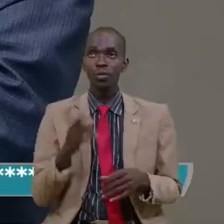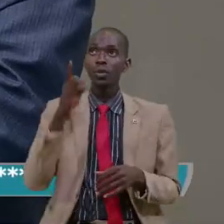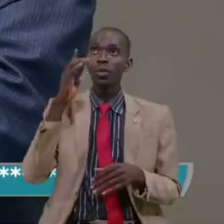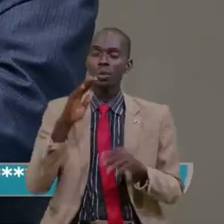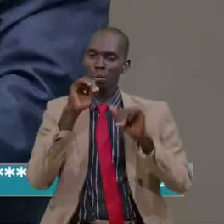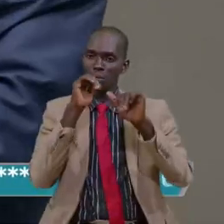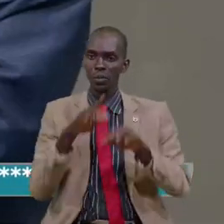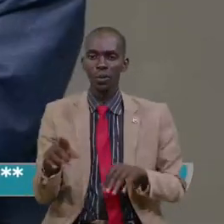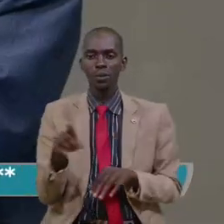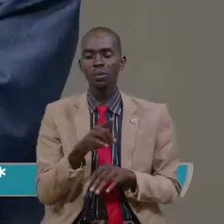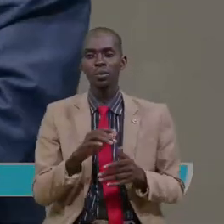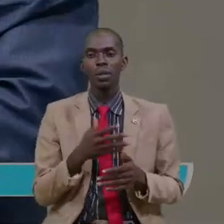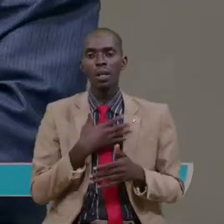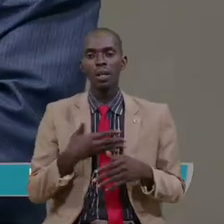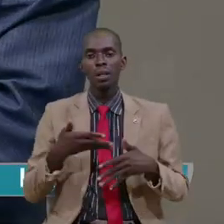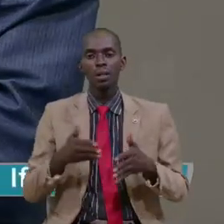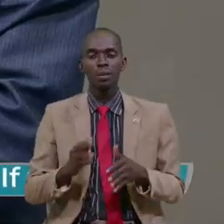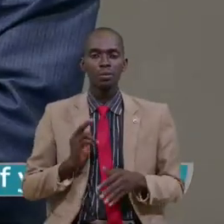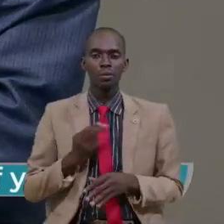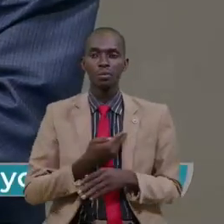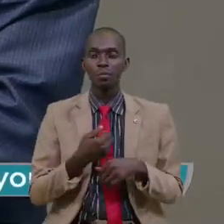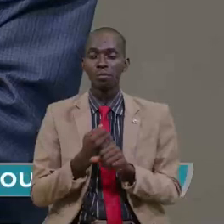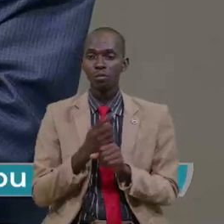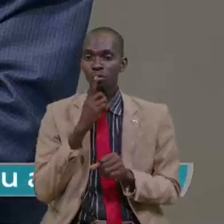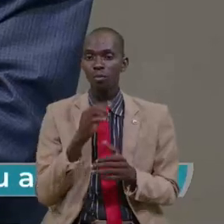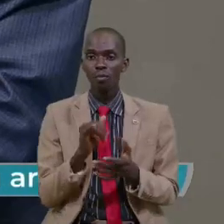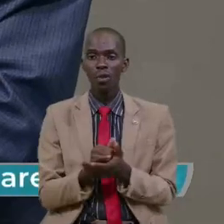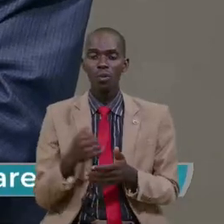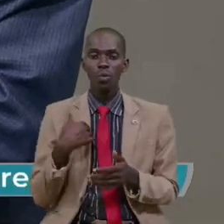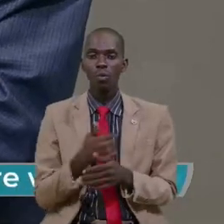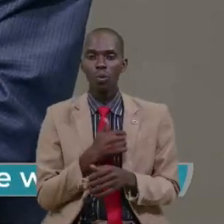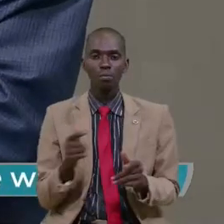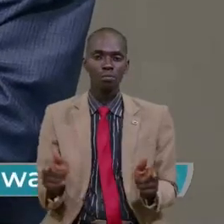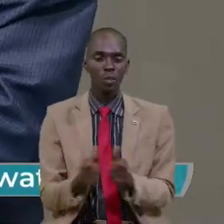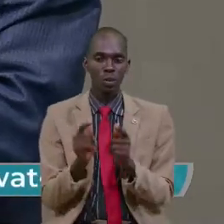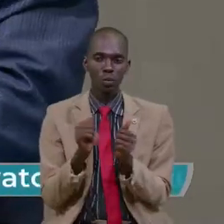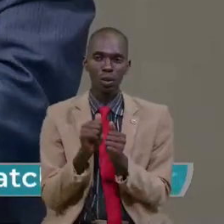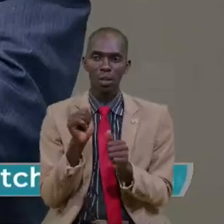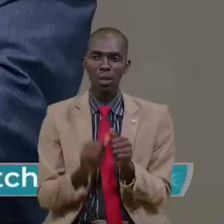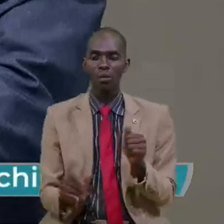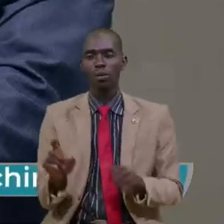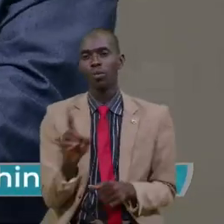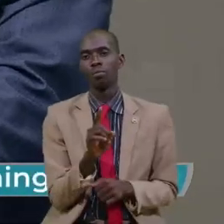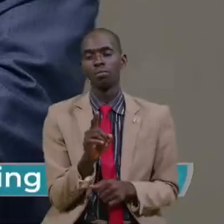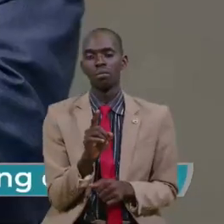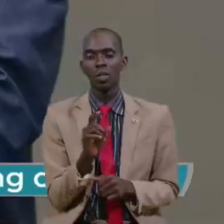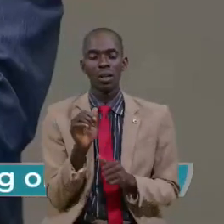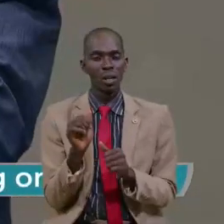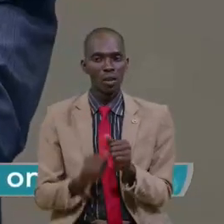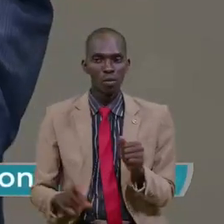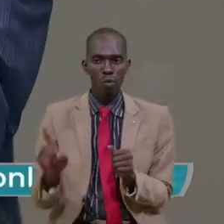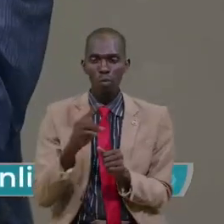Que Dieu vous bénisse. Et rassurons-nous que nous touchons tout le monde.